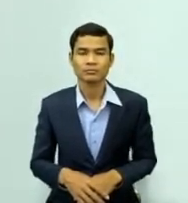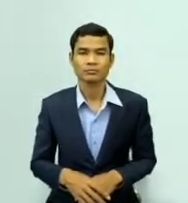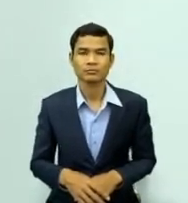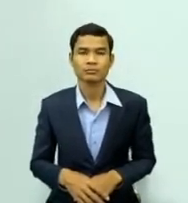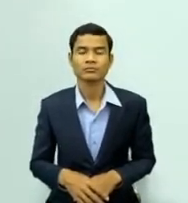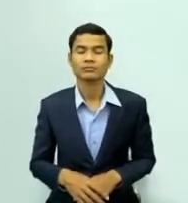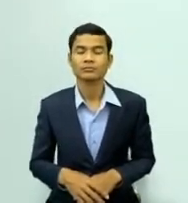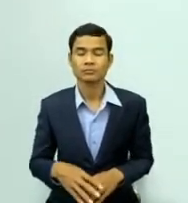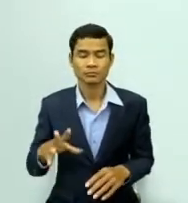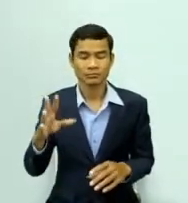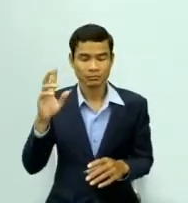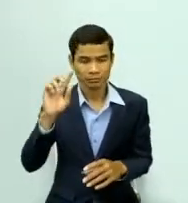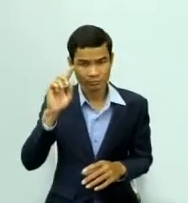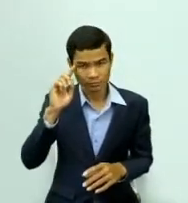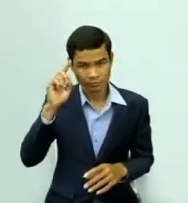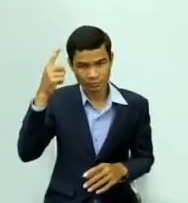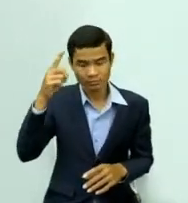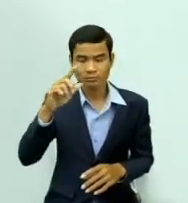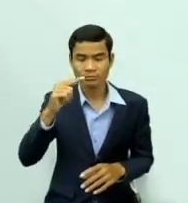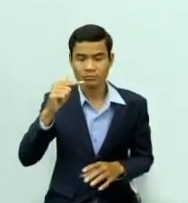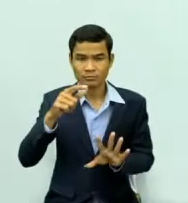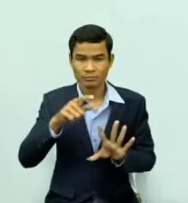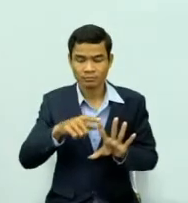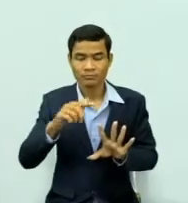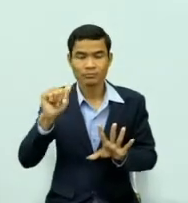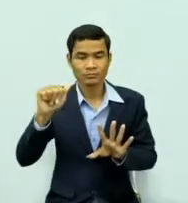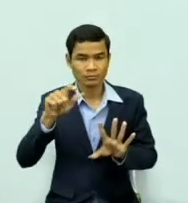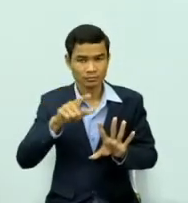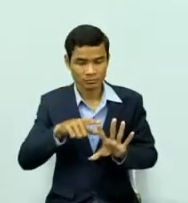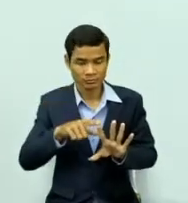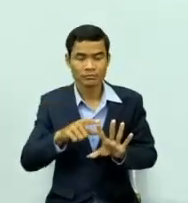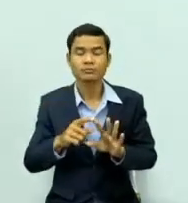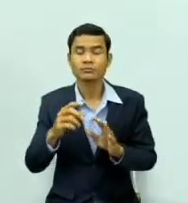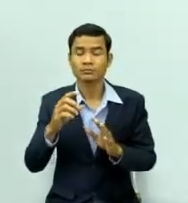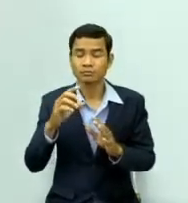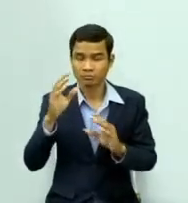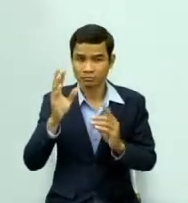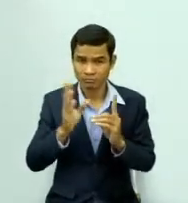rừng lớp chân chân nè ngó nhỏ xóm sạ